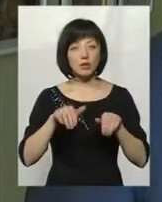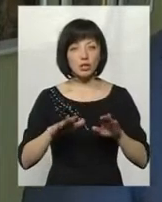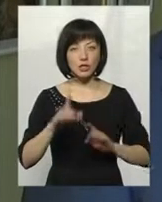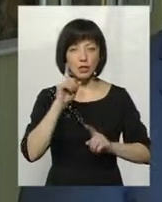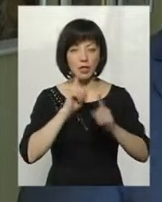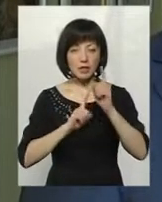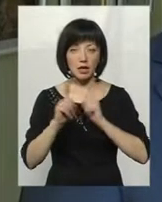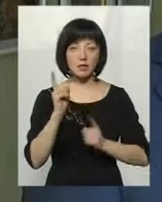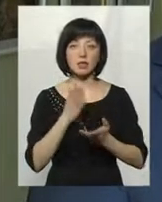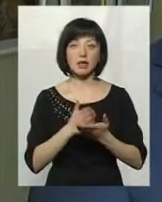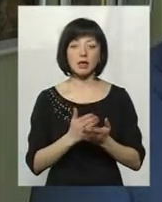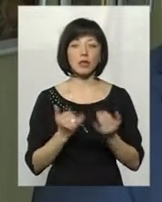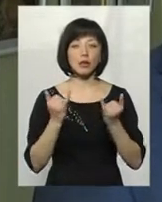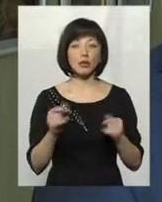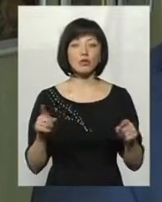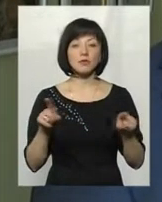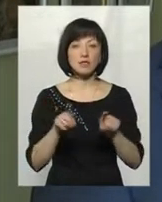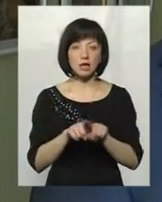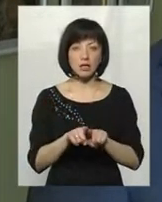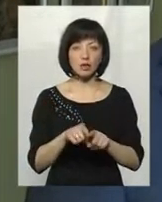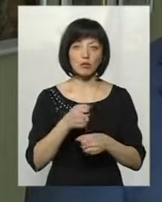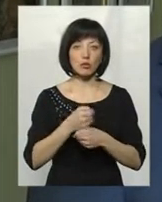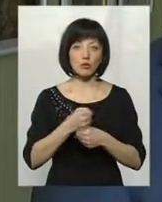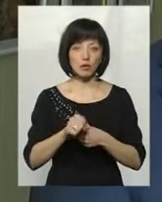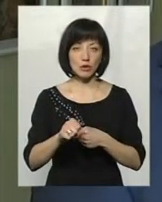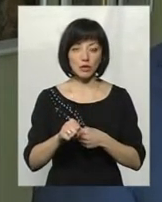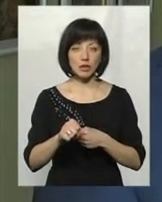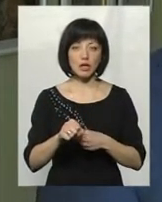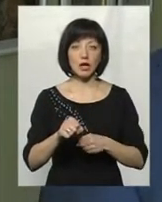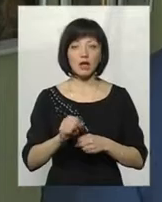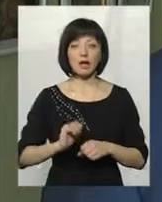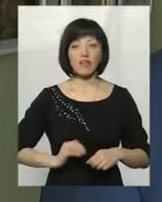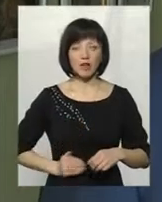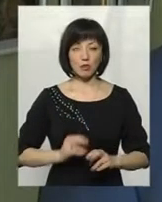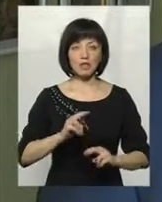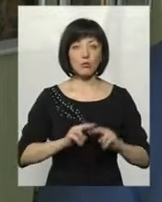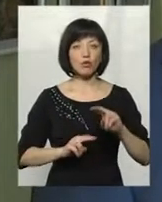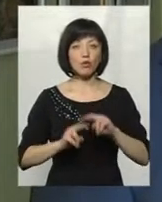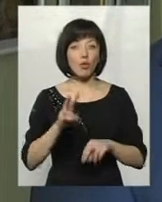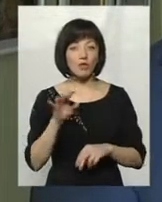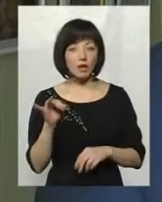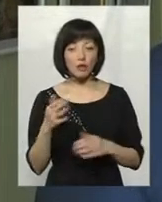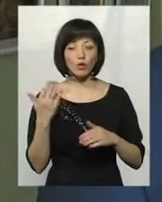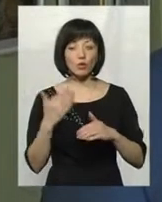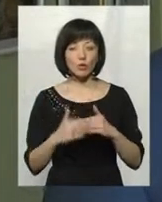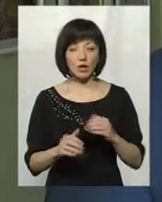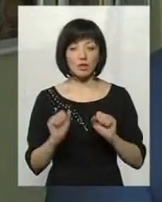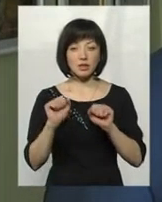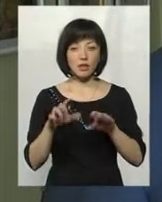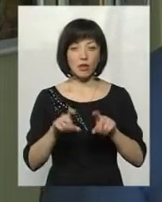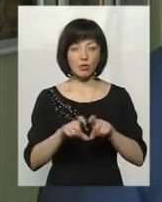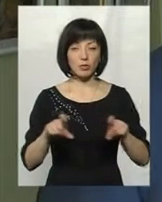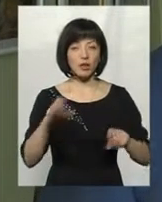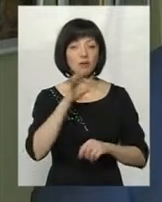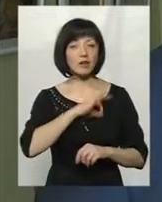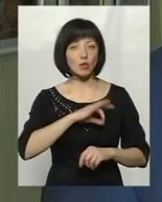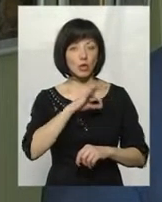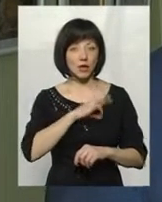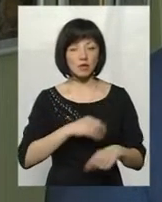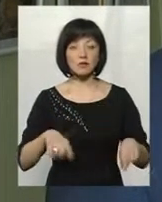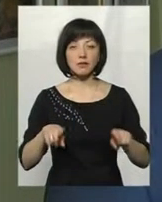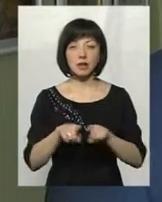сесії проходить для того, щоб все ж таки примусити забудовників, навіть ті, що вже побудували, здали в об'єкт в експлуатацію,